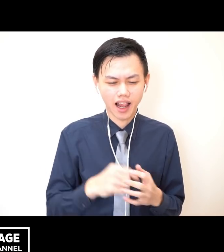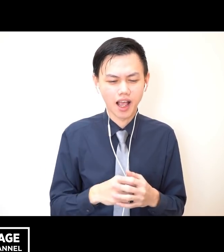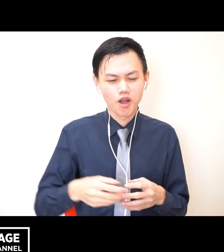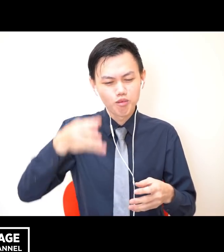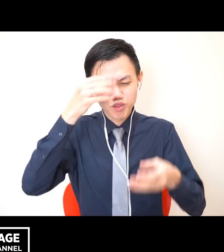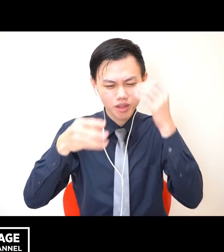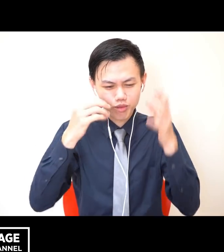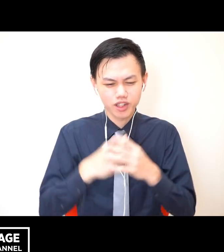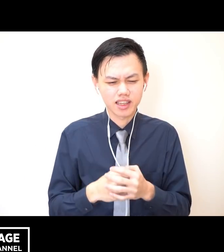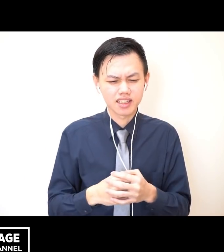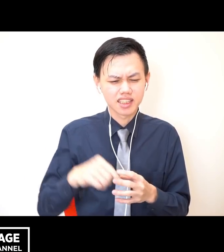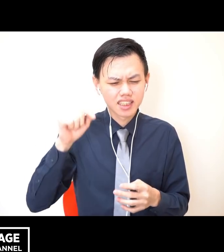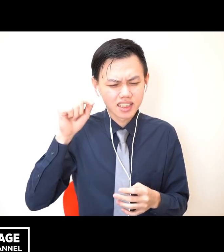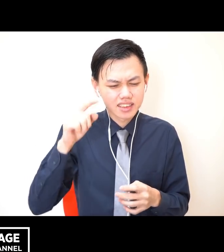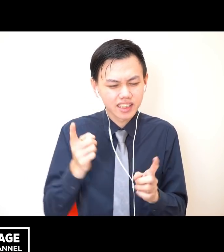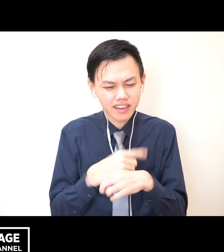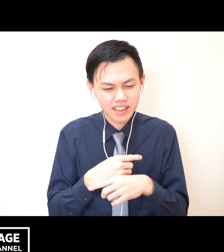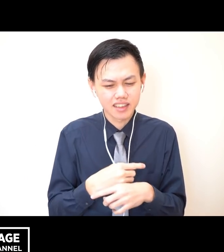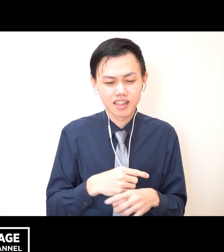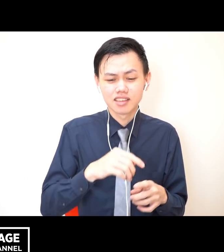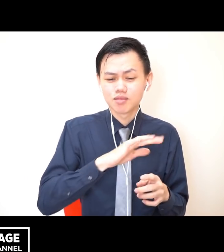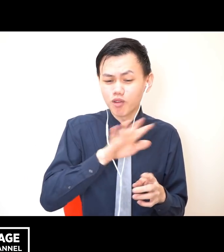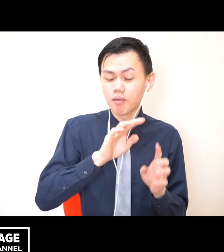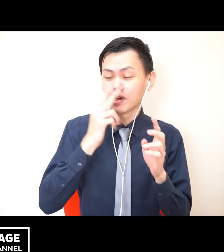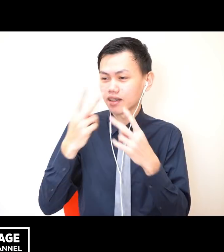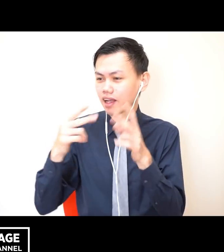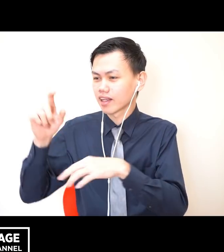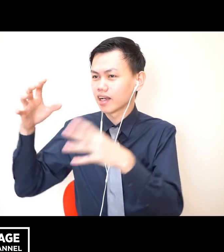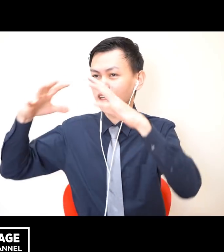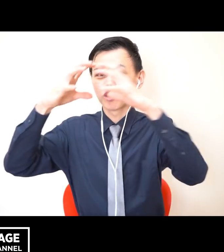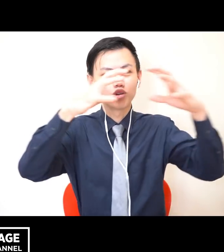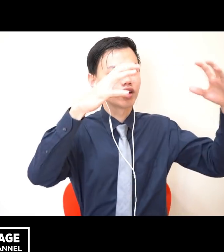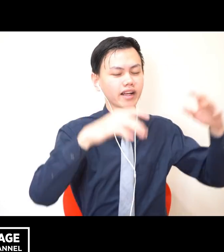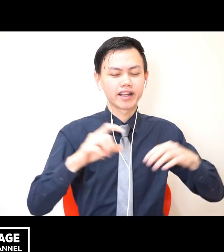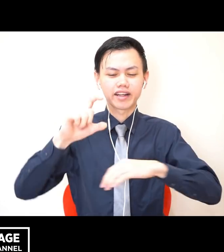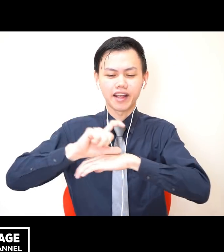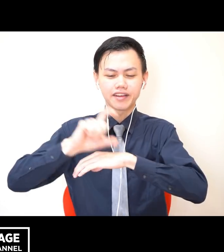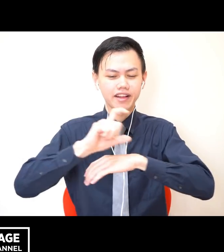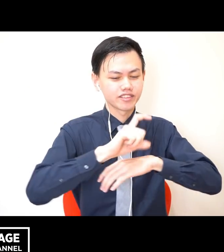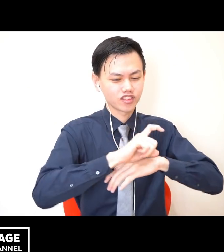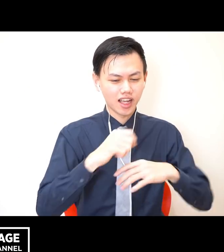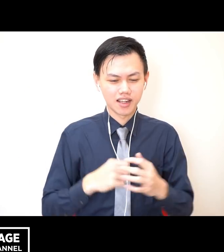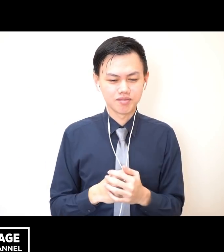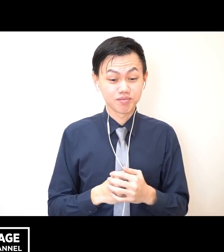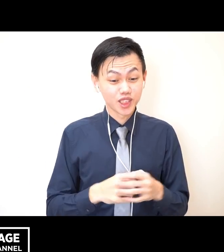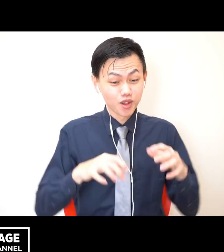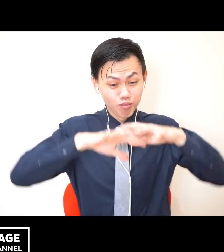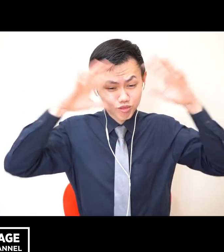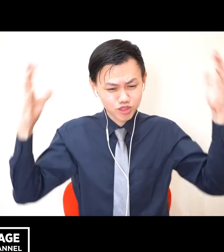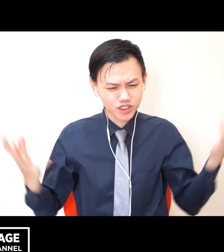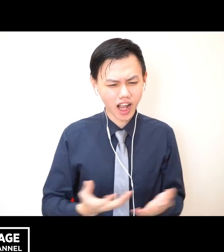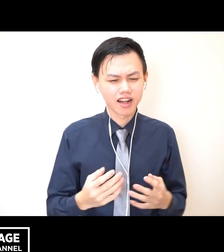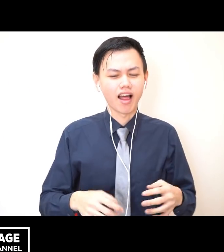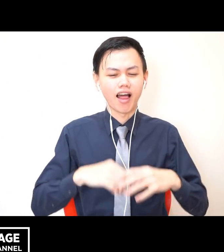besar. Nope, tidak dikatakan begitu. Bahwa kamu adalah murid-muridku, yaitu